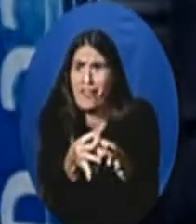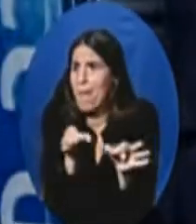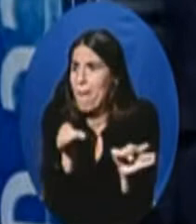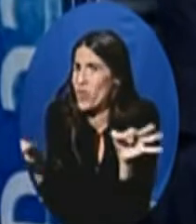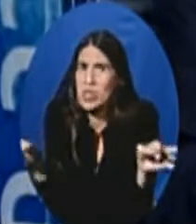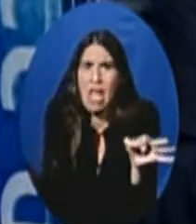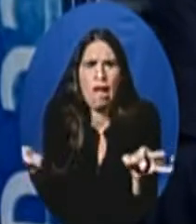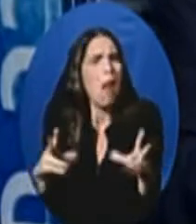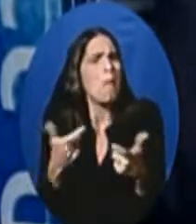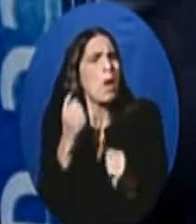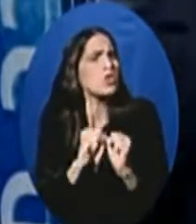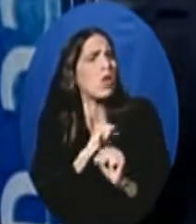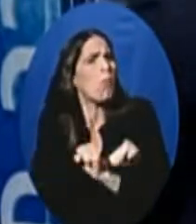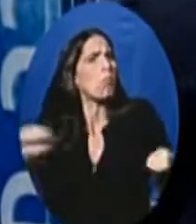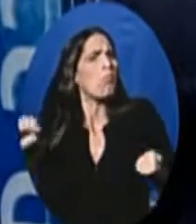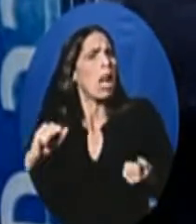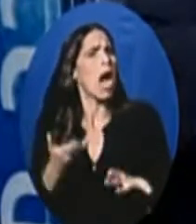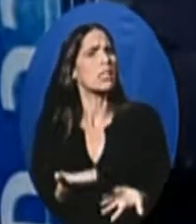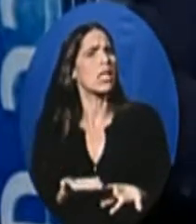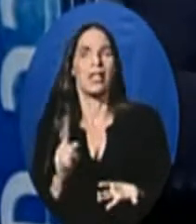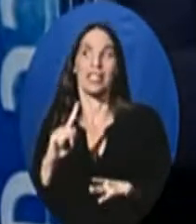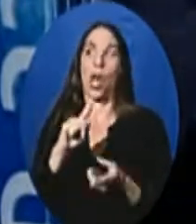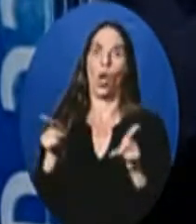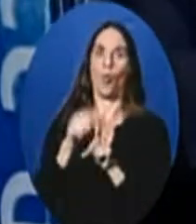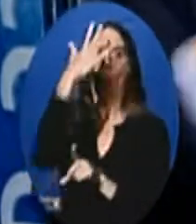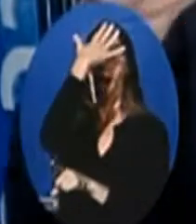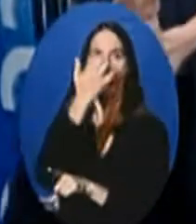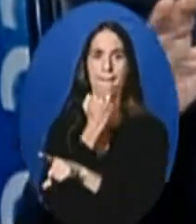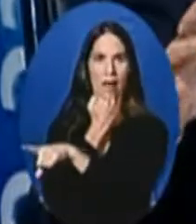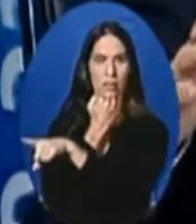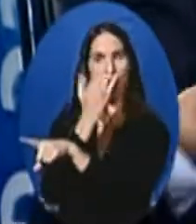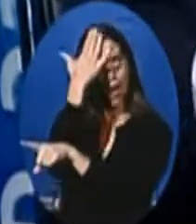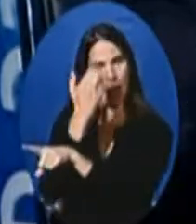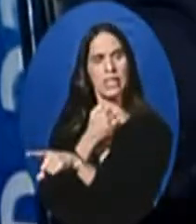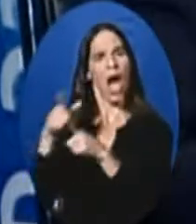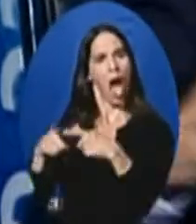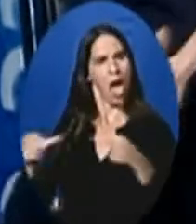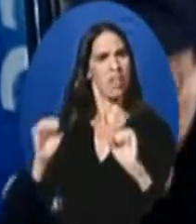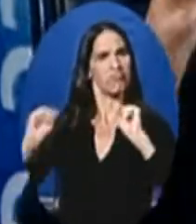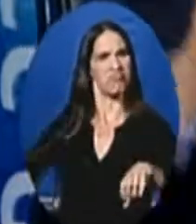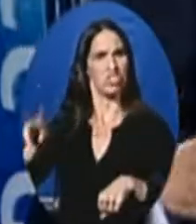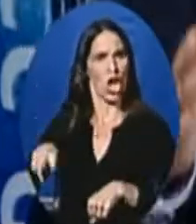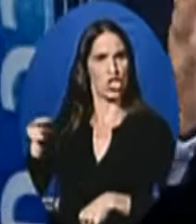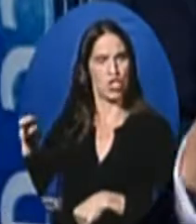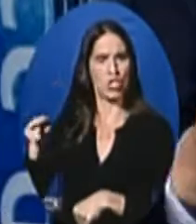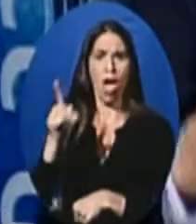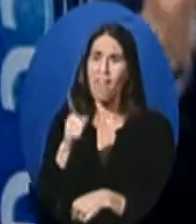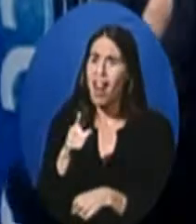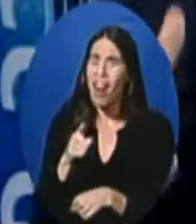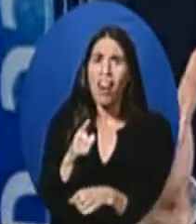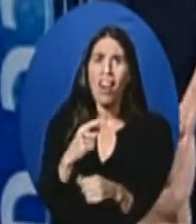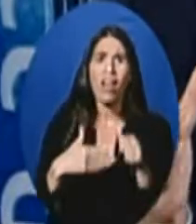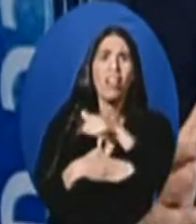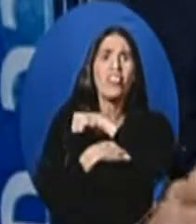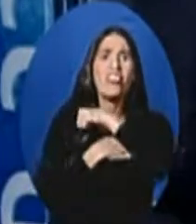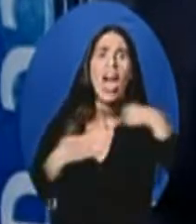מפוזר? הרי זה לא כמו החמאס שלמשל, יש לו את רצועת עזה, יש לו איזה בסיס קטן,